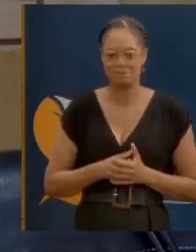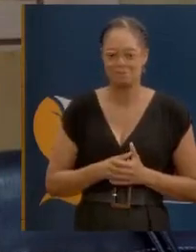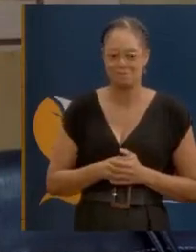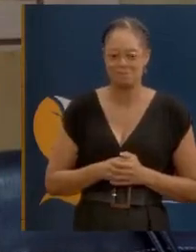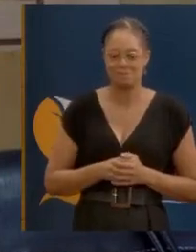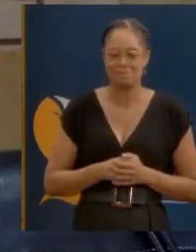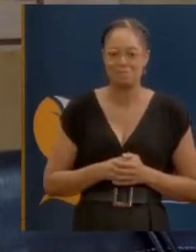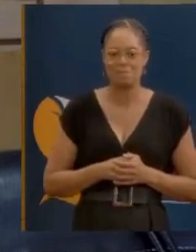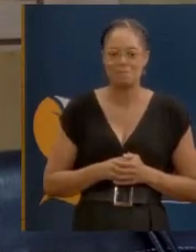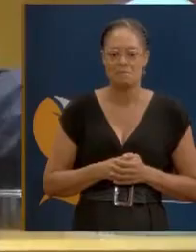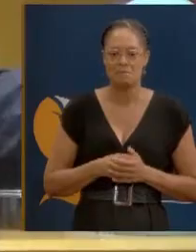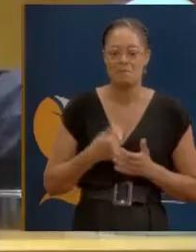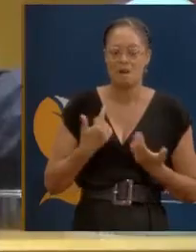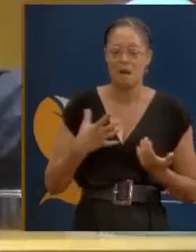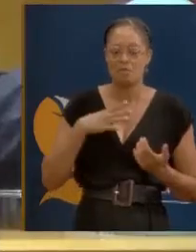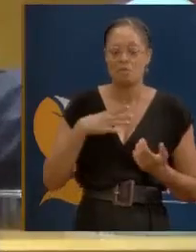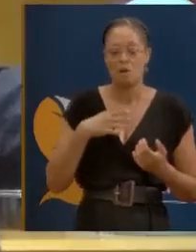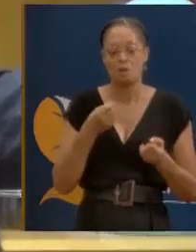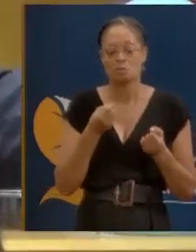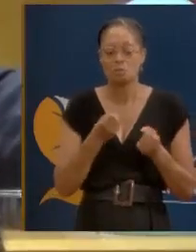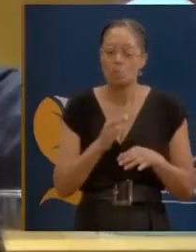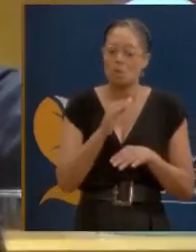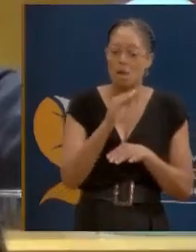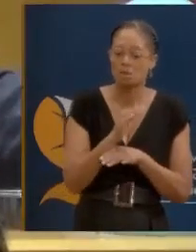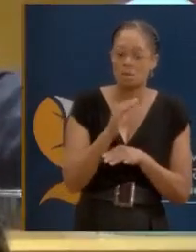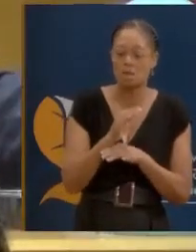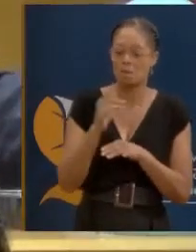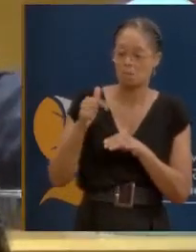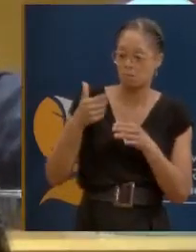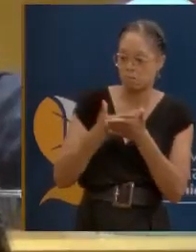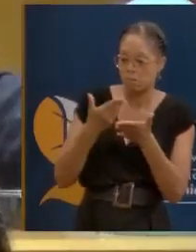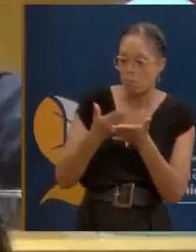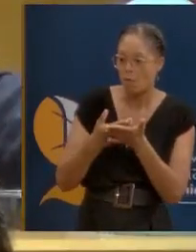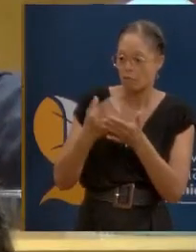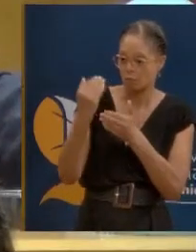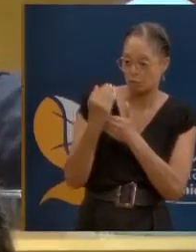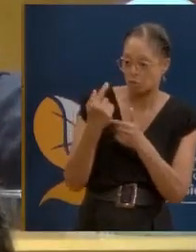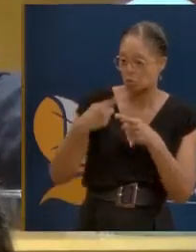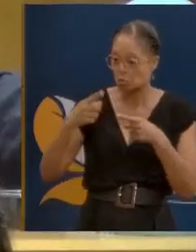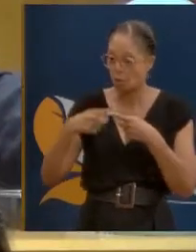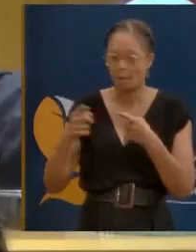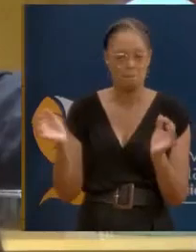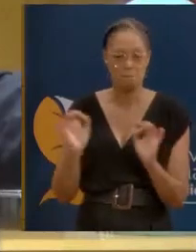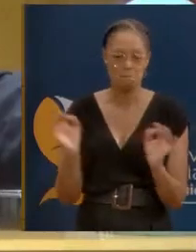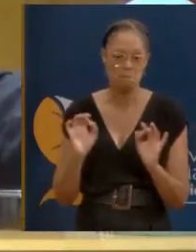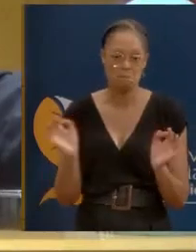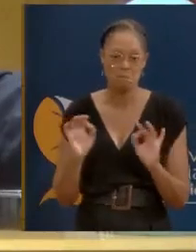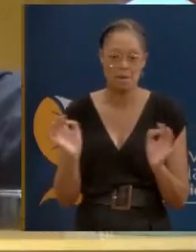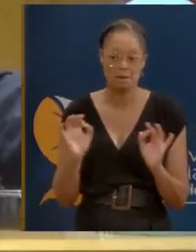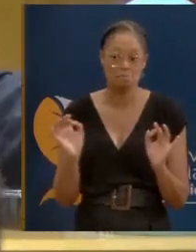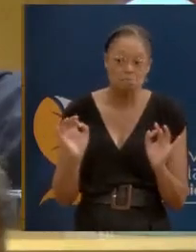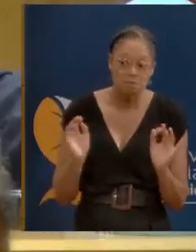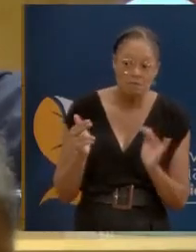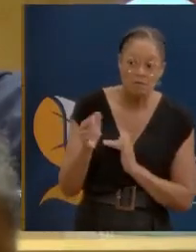la condition pour qu'ils reviennent devant nous n'existent pas encore. Et vont-ils